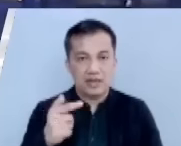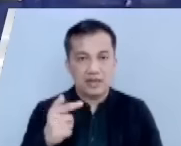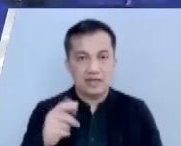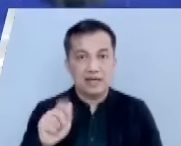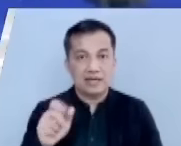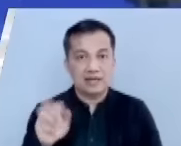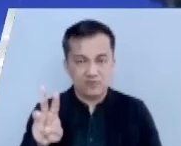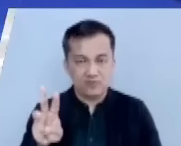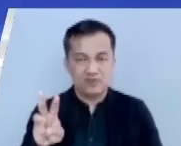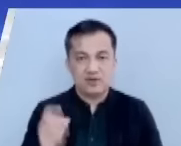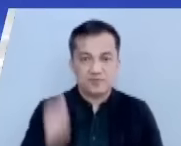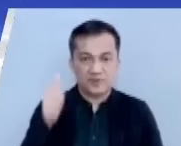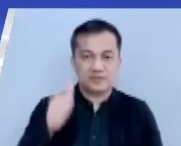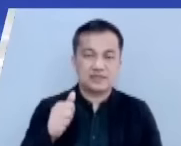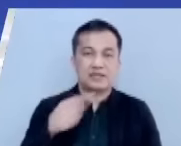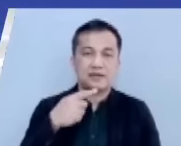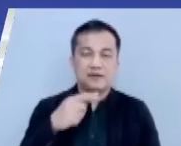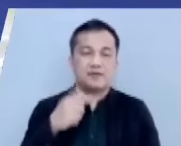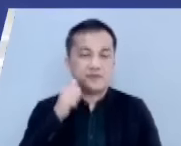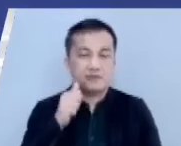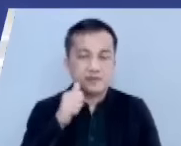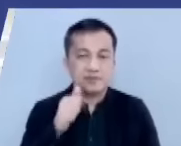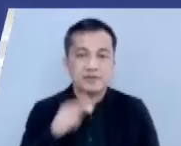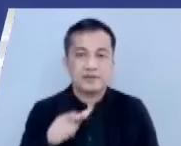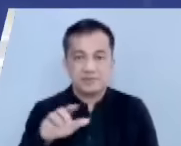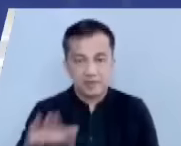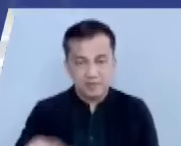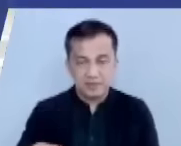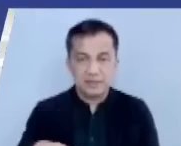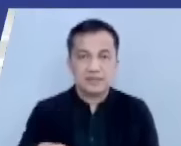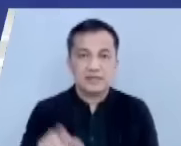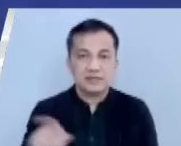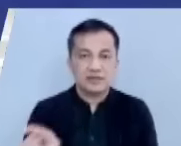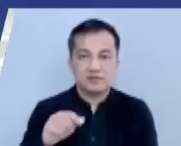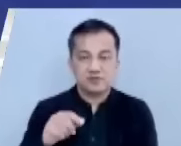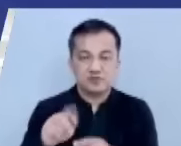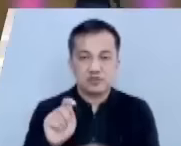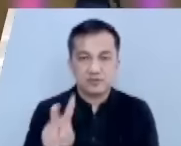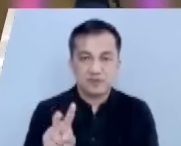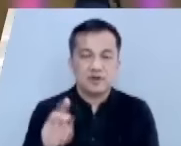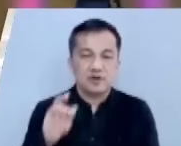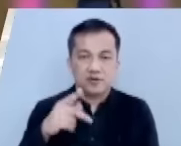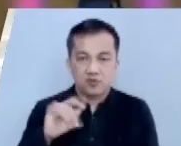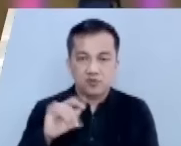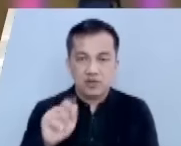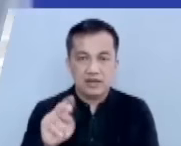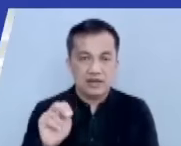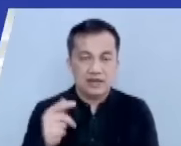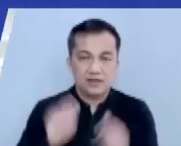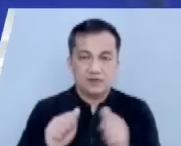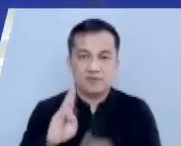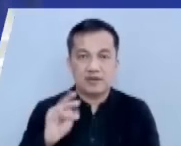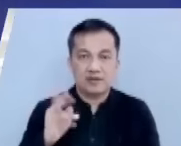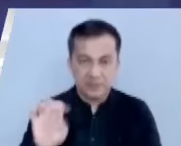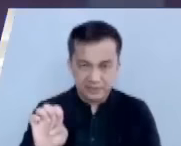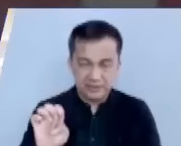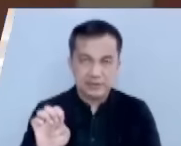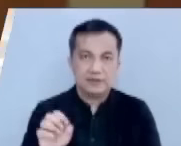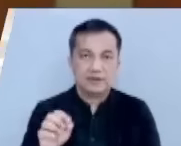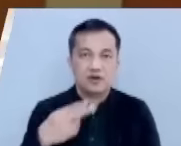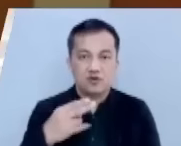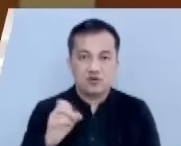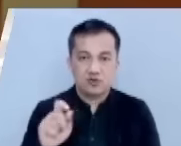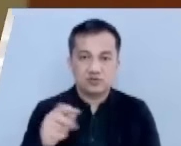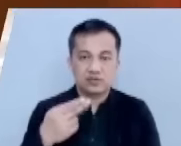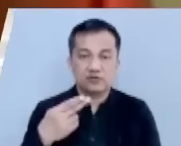Anak TV Female Makabata Star for Television sina Pulang Araw Star Barbie Forteza, Unang Hirit Host Chaira Diaz at